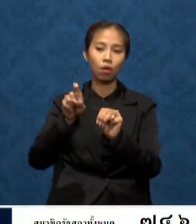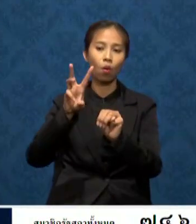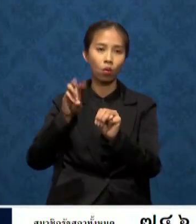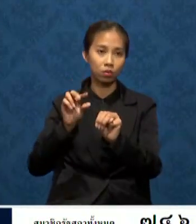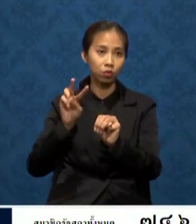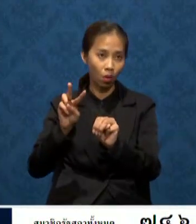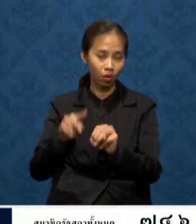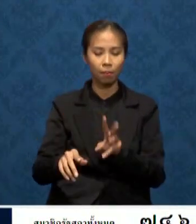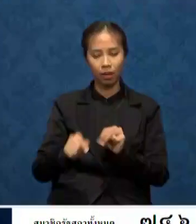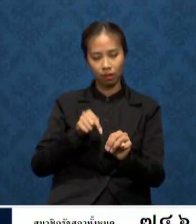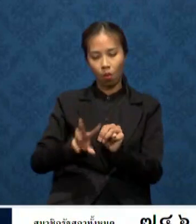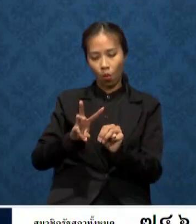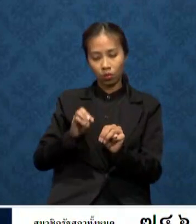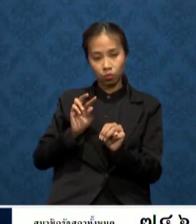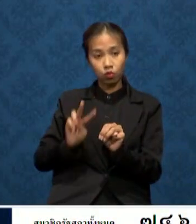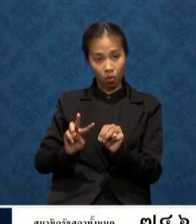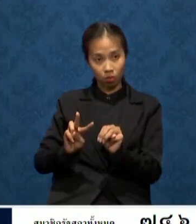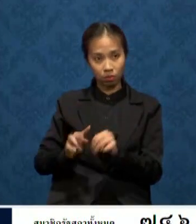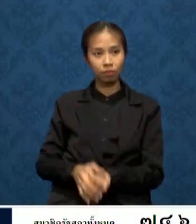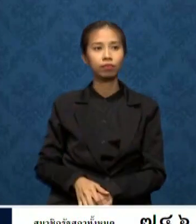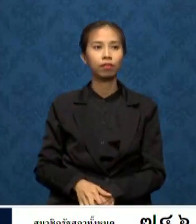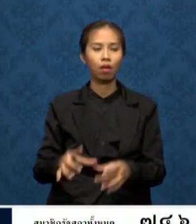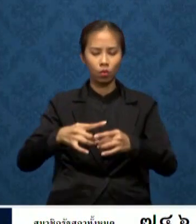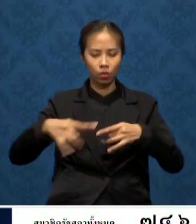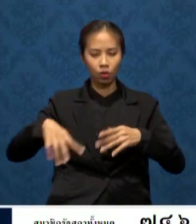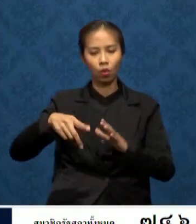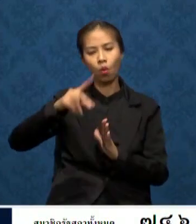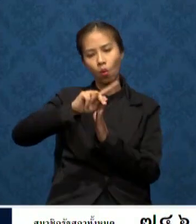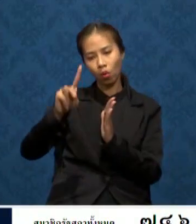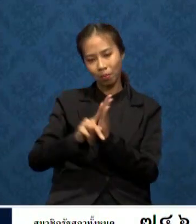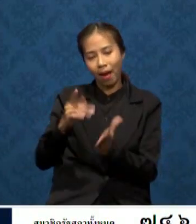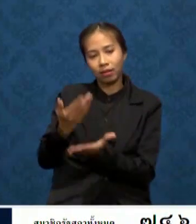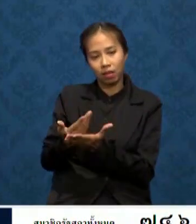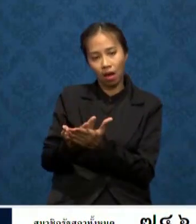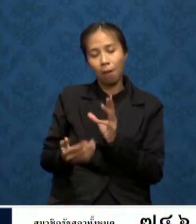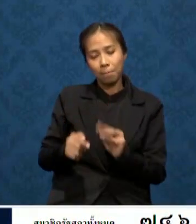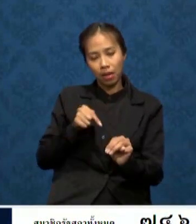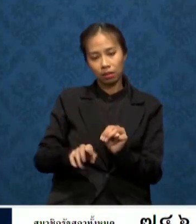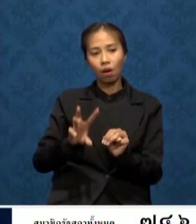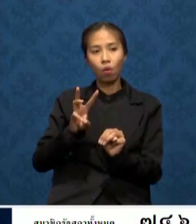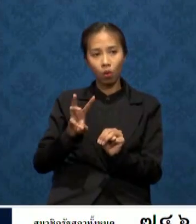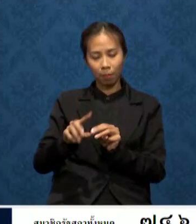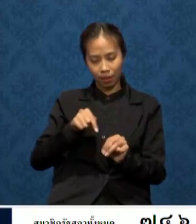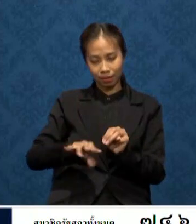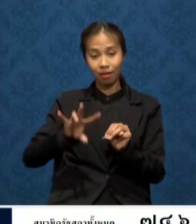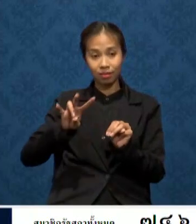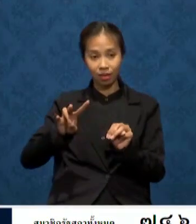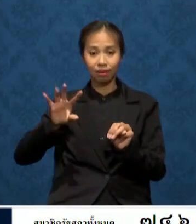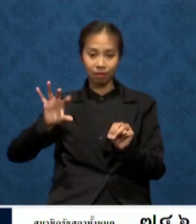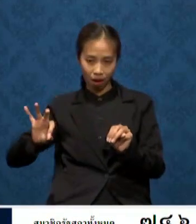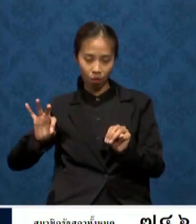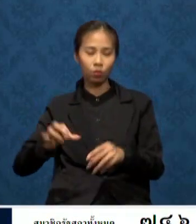มาตรา 62ขาดต่อพระราชบัญญัติการเงินการคลั้งของรัฐมาตรา 6มาตรา 7และมาตรา